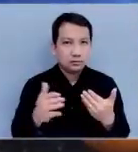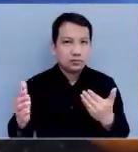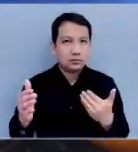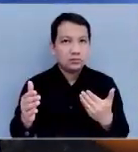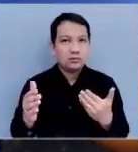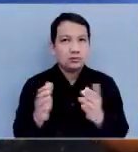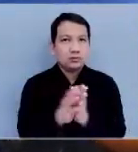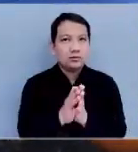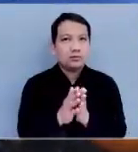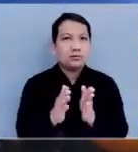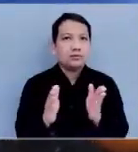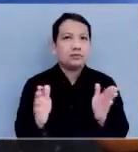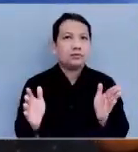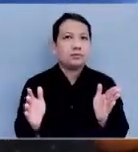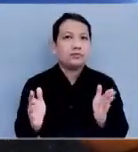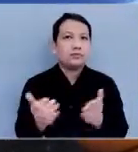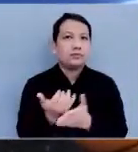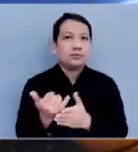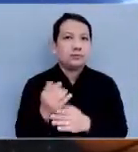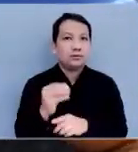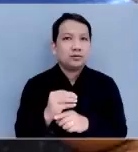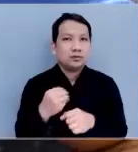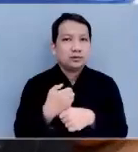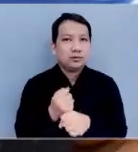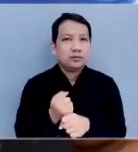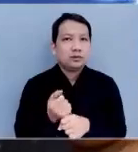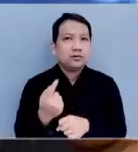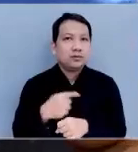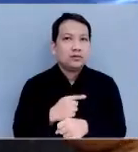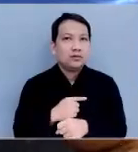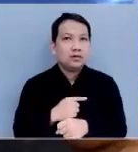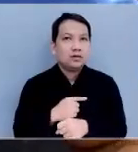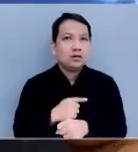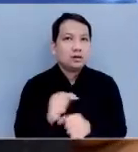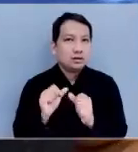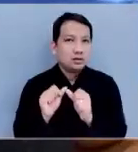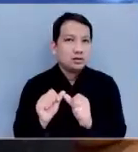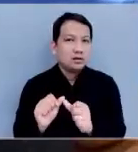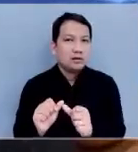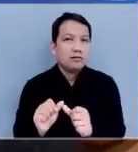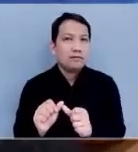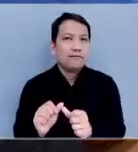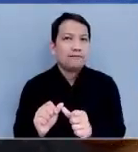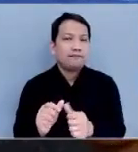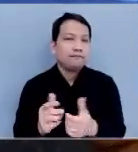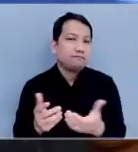it's a matter of making sure that we continue